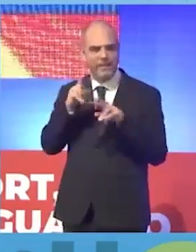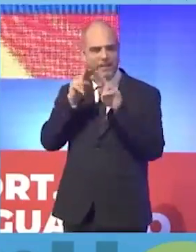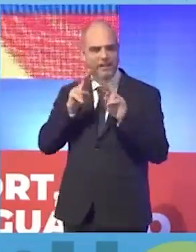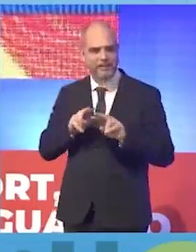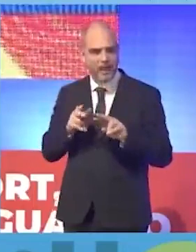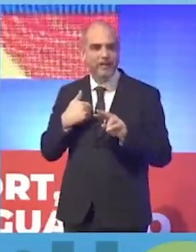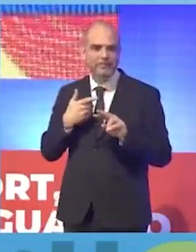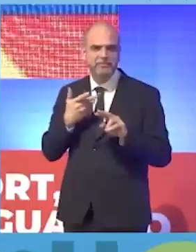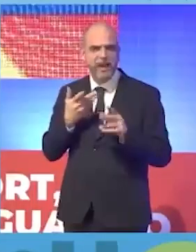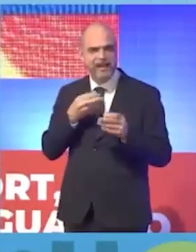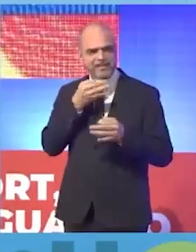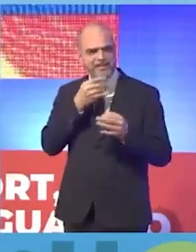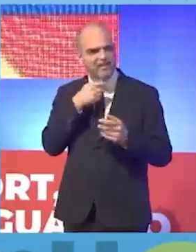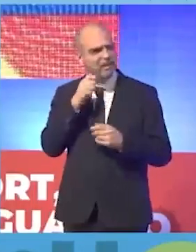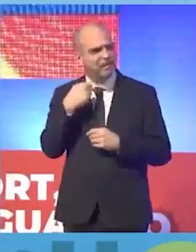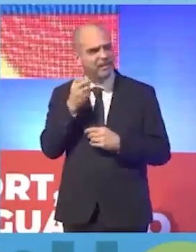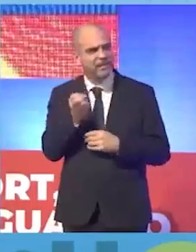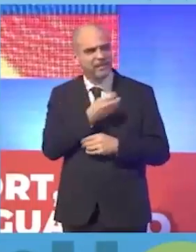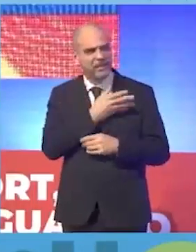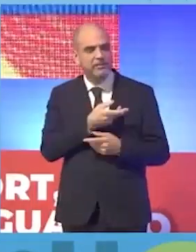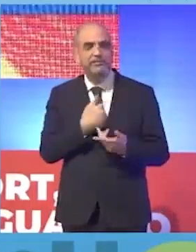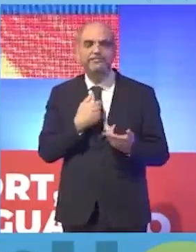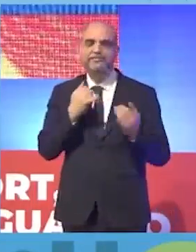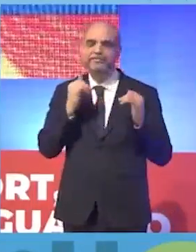Sì, allora questo video è datato